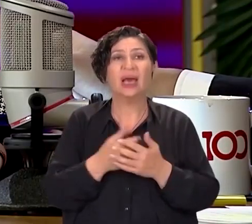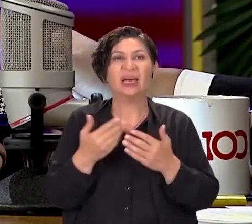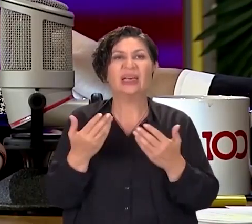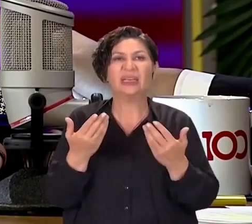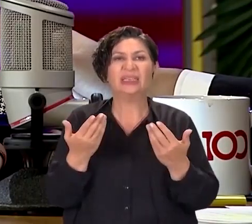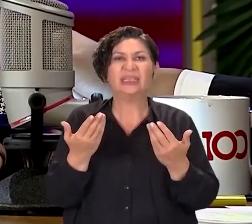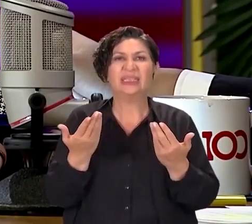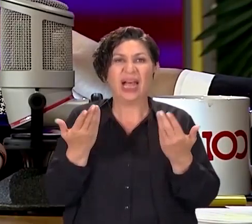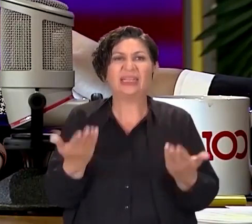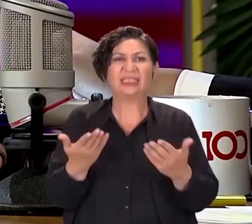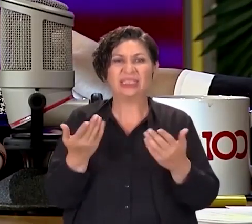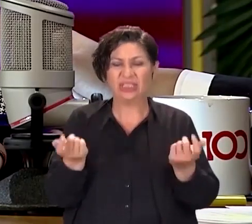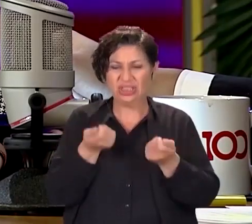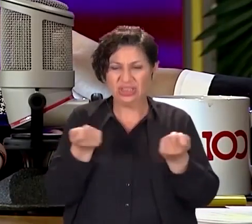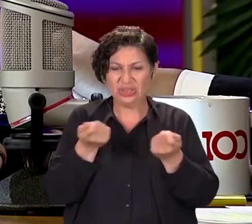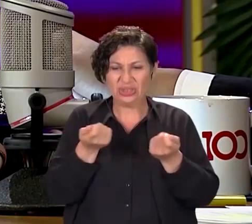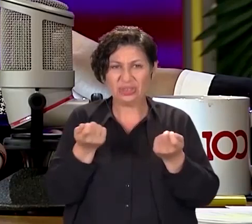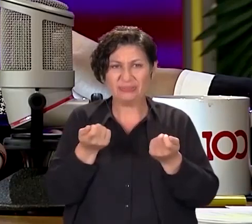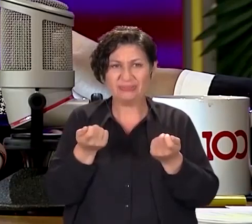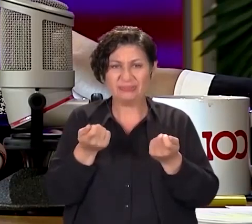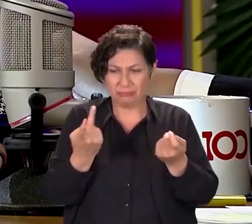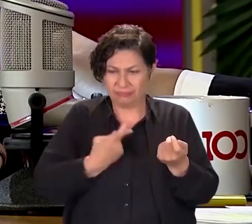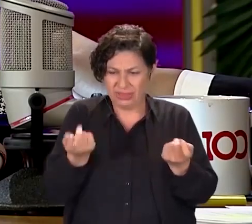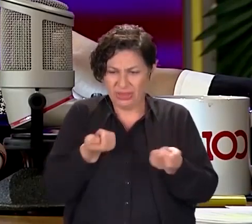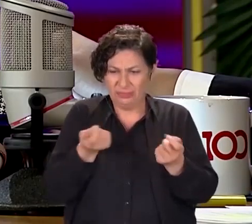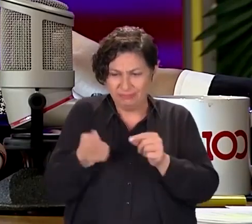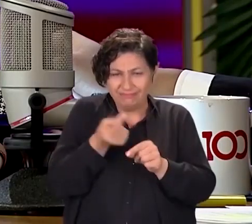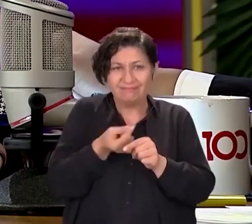artık işimi de çok